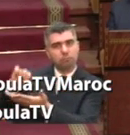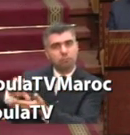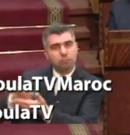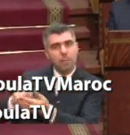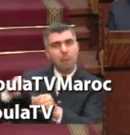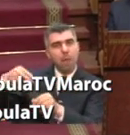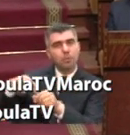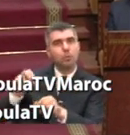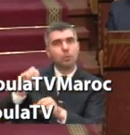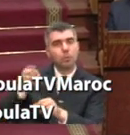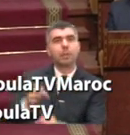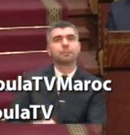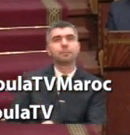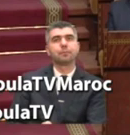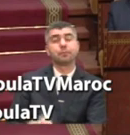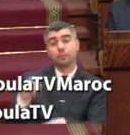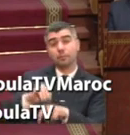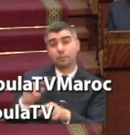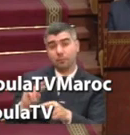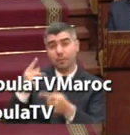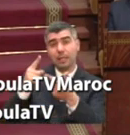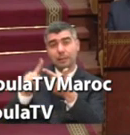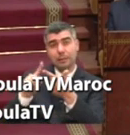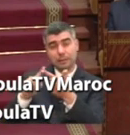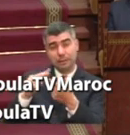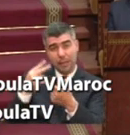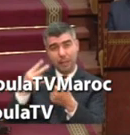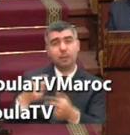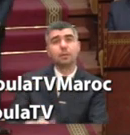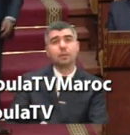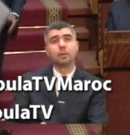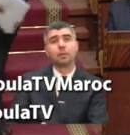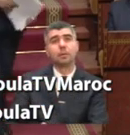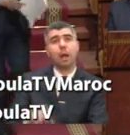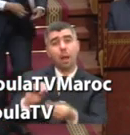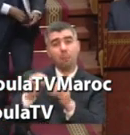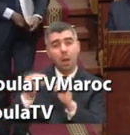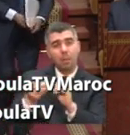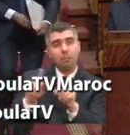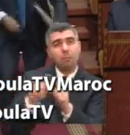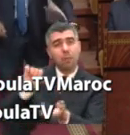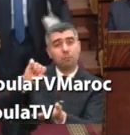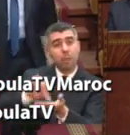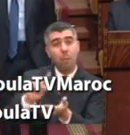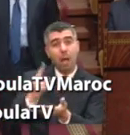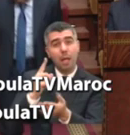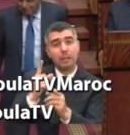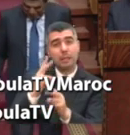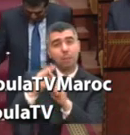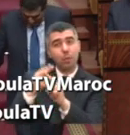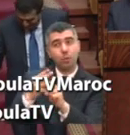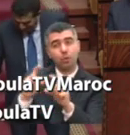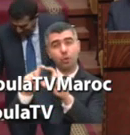تكون في هذه الخطوط. أمر التالي السيد الوزير في هذا المجال ديال ديال ديال محاربة التركيز، هو خاص يكون عندنا اليوم